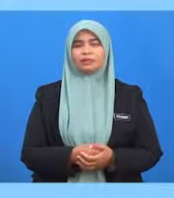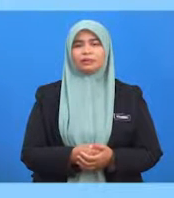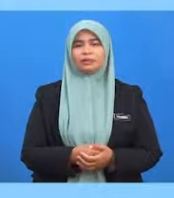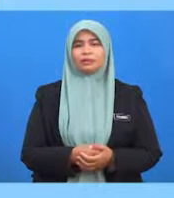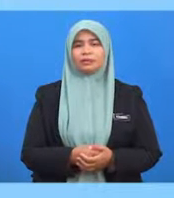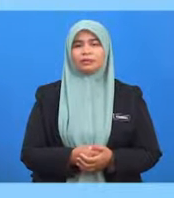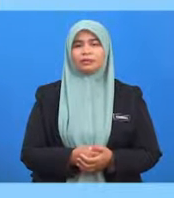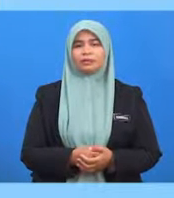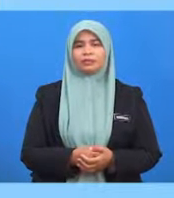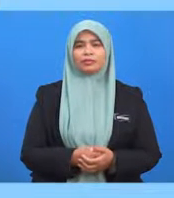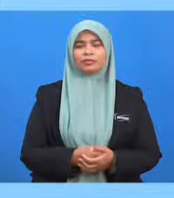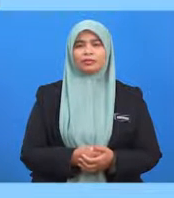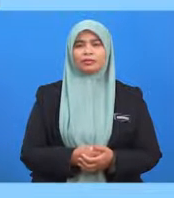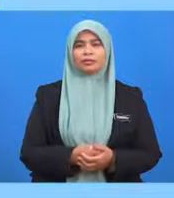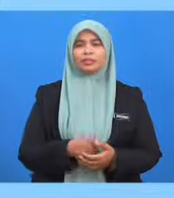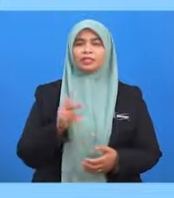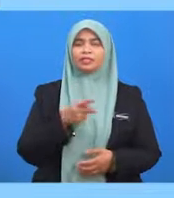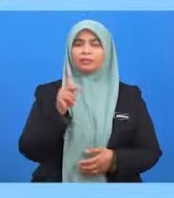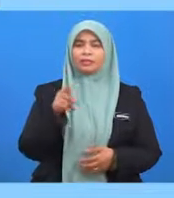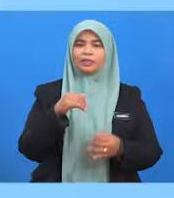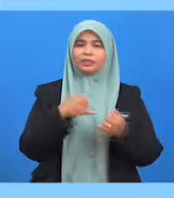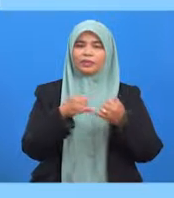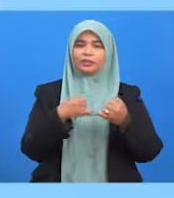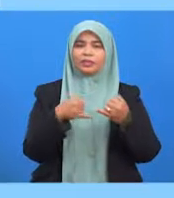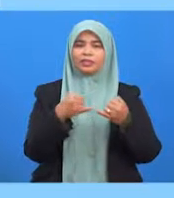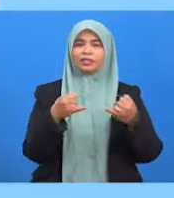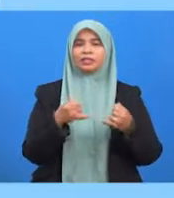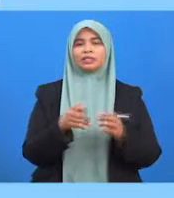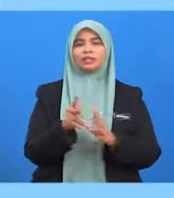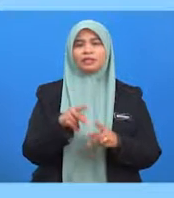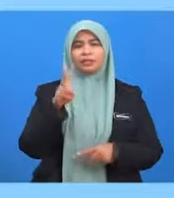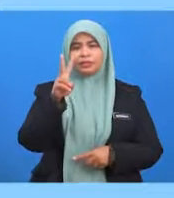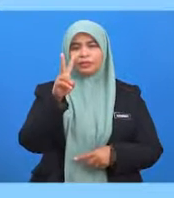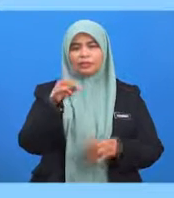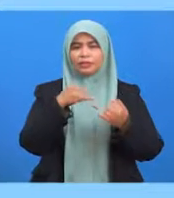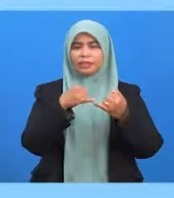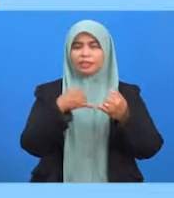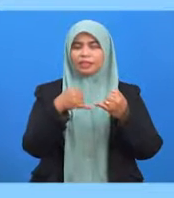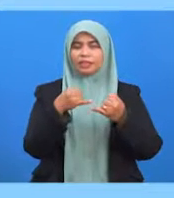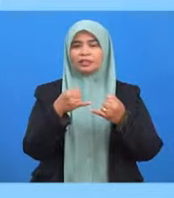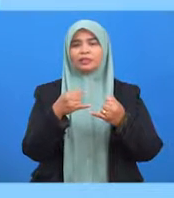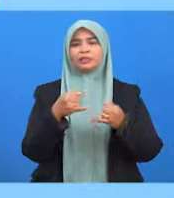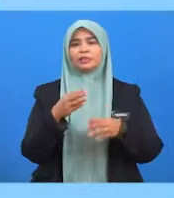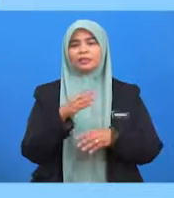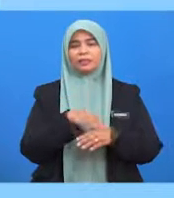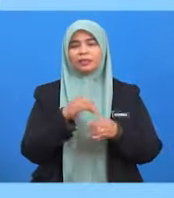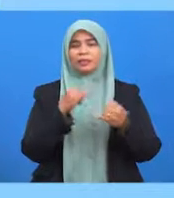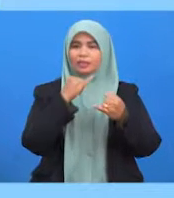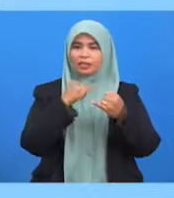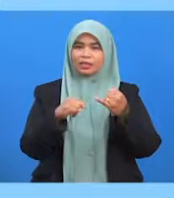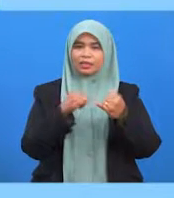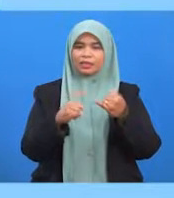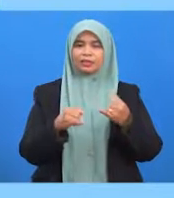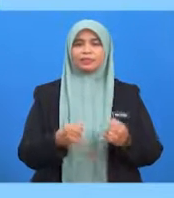tali. Kita perlu ikat kedua-dua tali ini pada ujung penyangkut baju